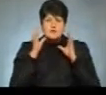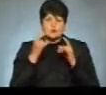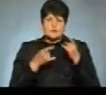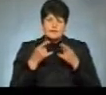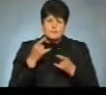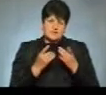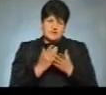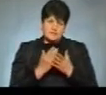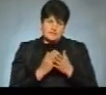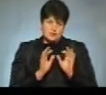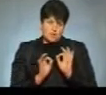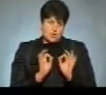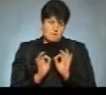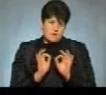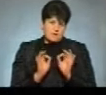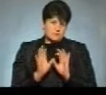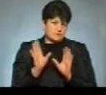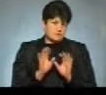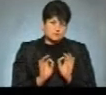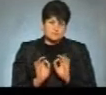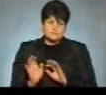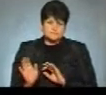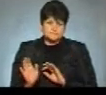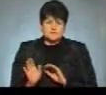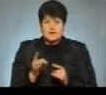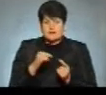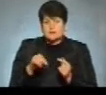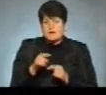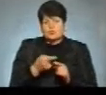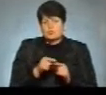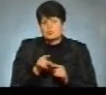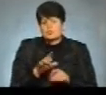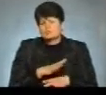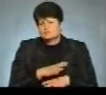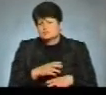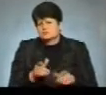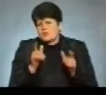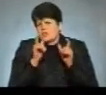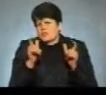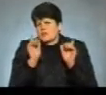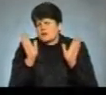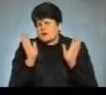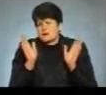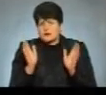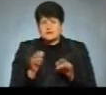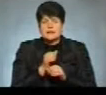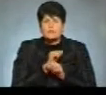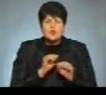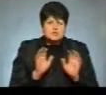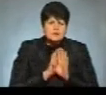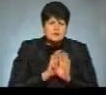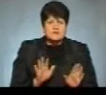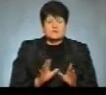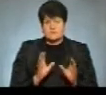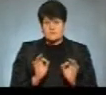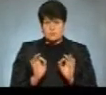які є. Нормально все нормально, що також навколо цього гвалт, крик був, що це неможливо, що це